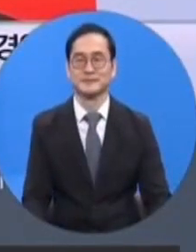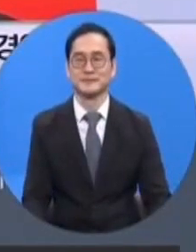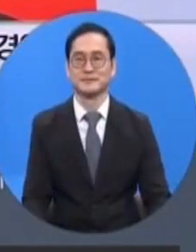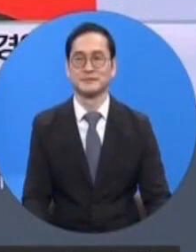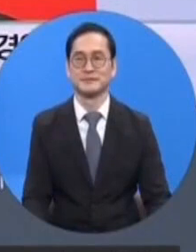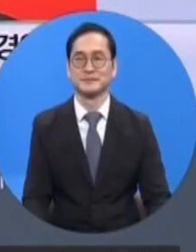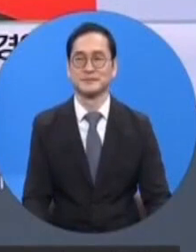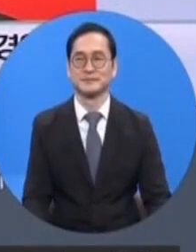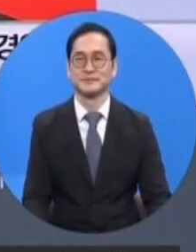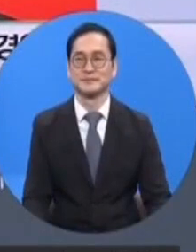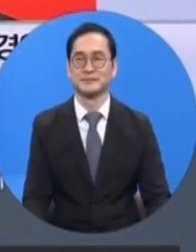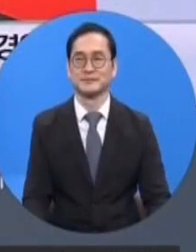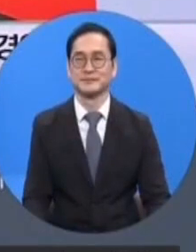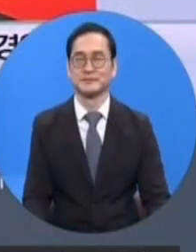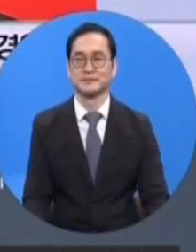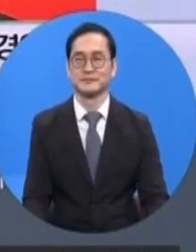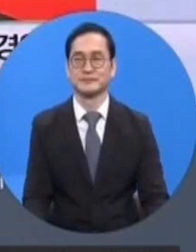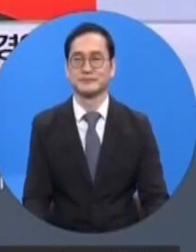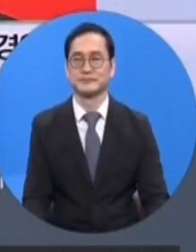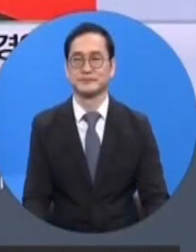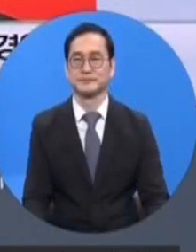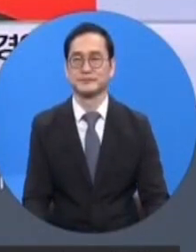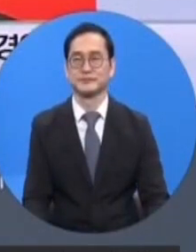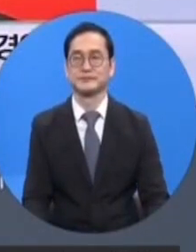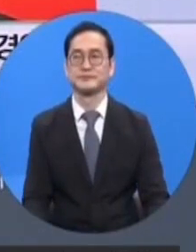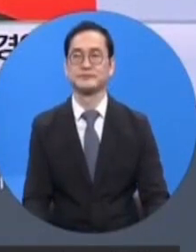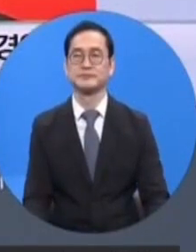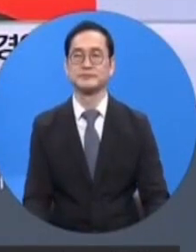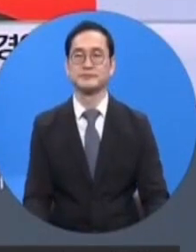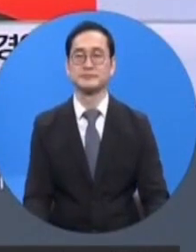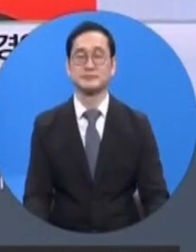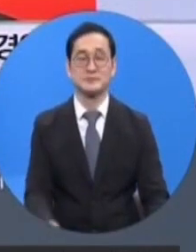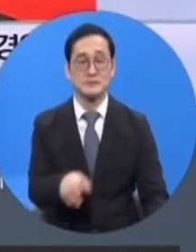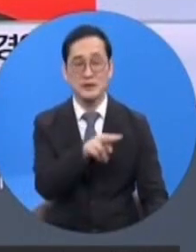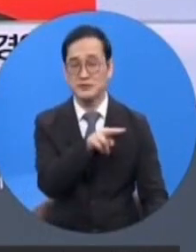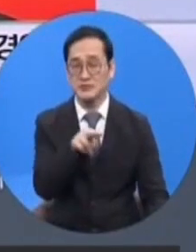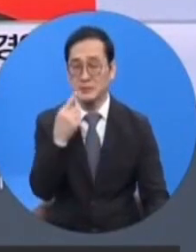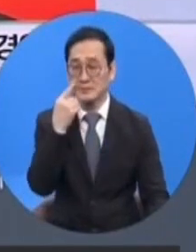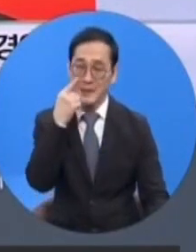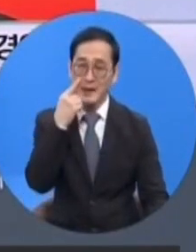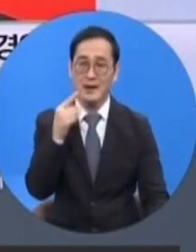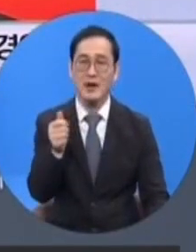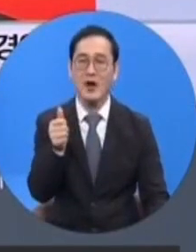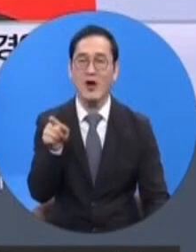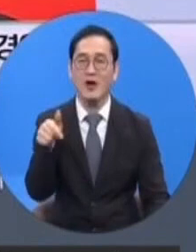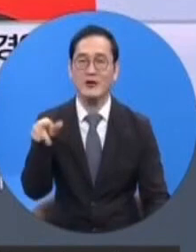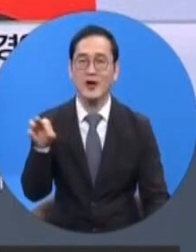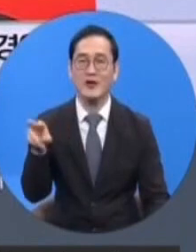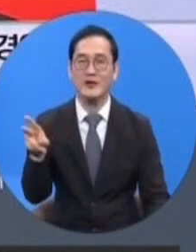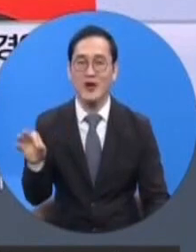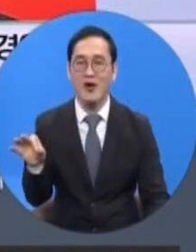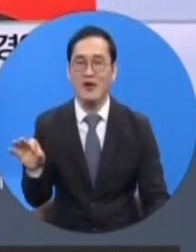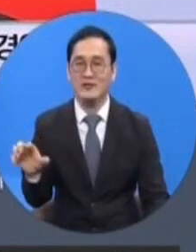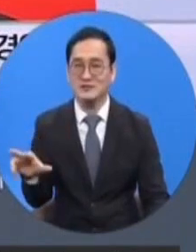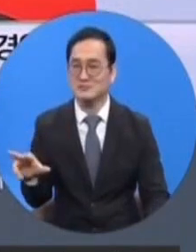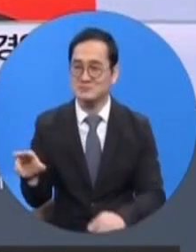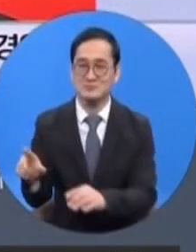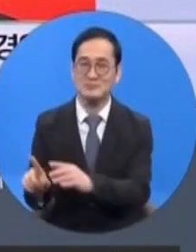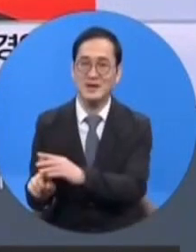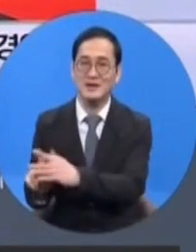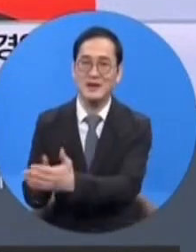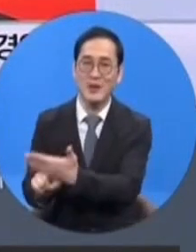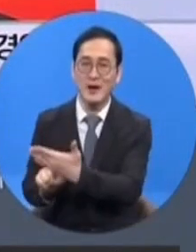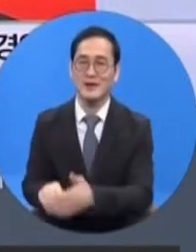자, 이 여론조사의 관심사는 허경영 후보 TV 토론 나오나입니다. 이재명 후보가 35.6%, 윤석열